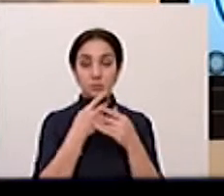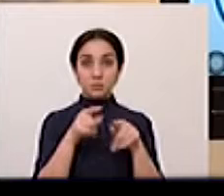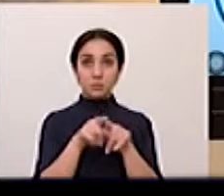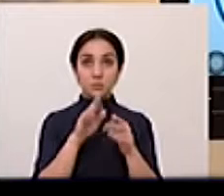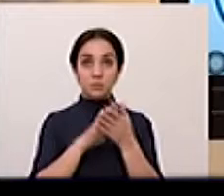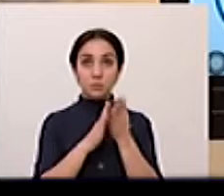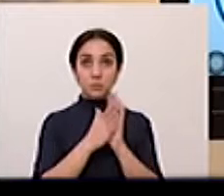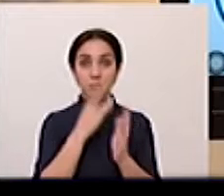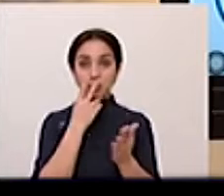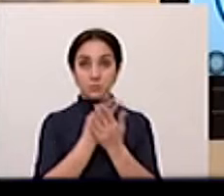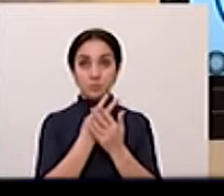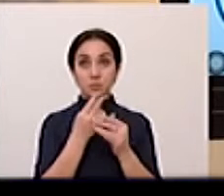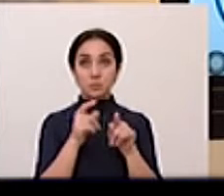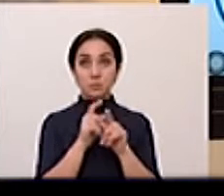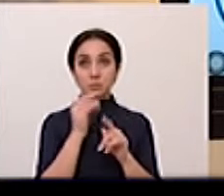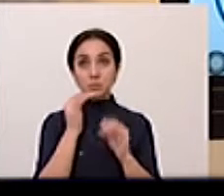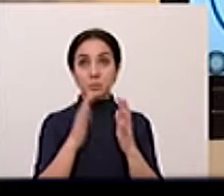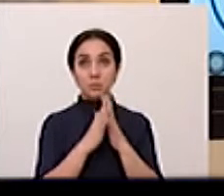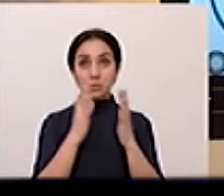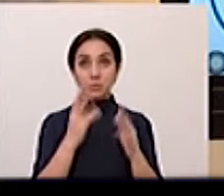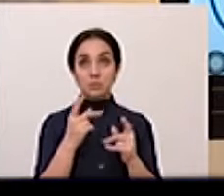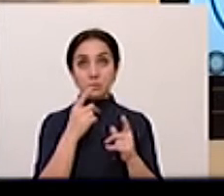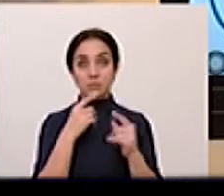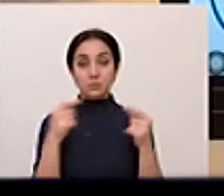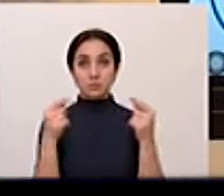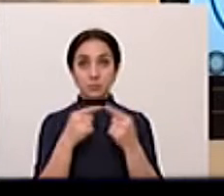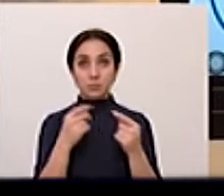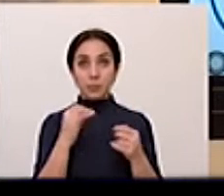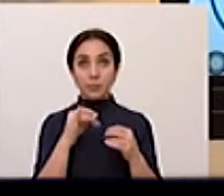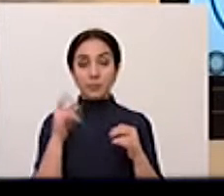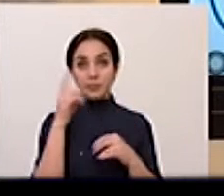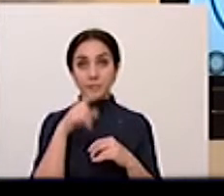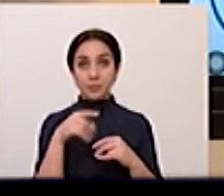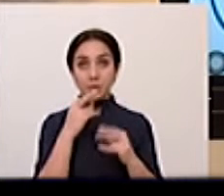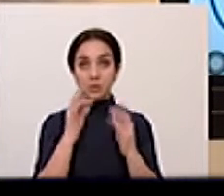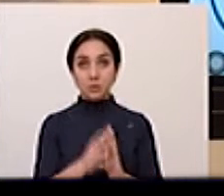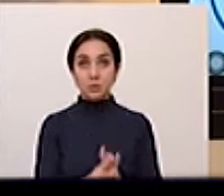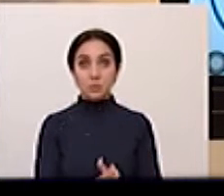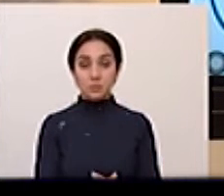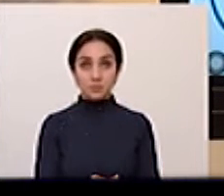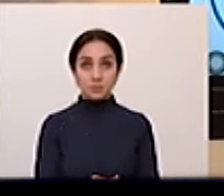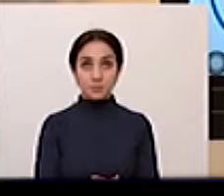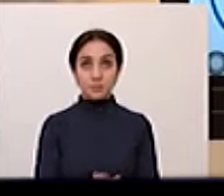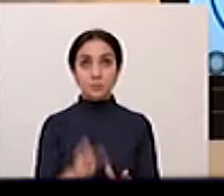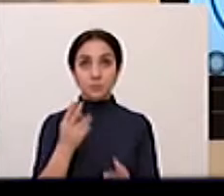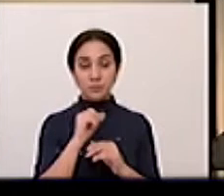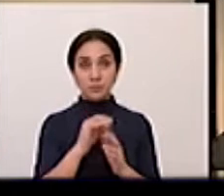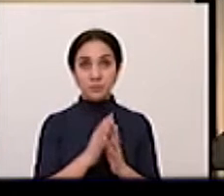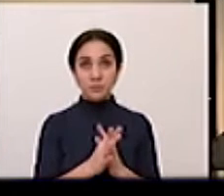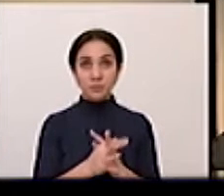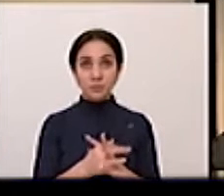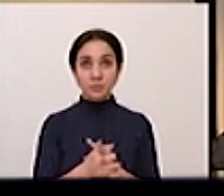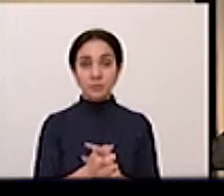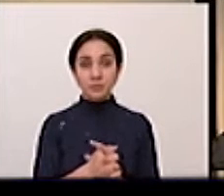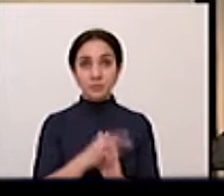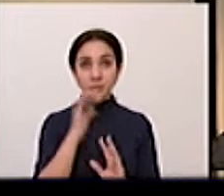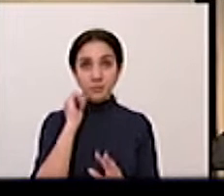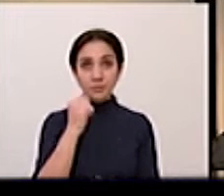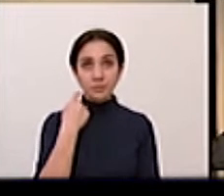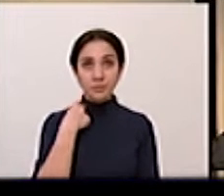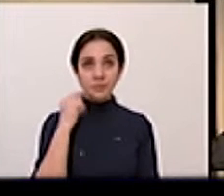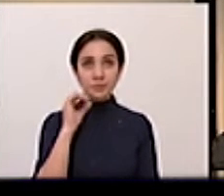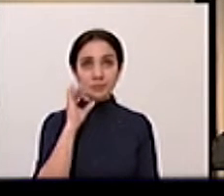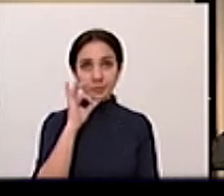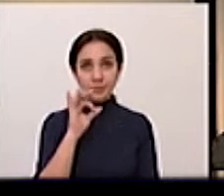tasvirlanadi. Endi esa uning hajmini aniq integral yordamida hisoblashga kirishamiz. Buning uchun A'nın kıymeti